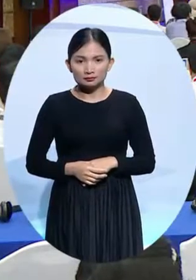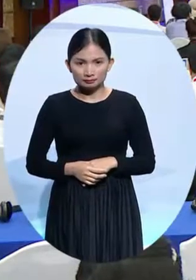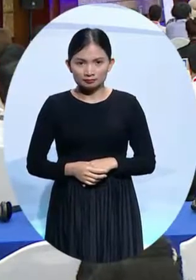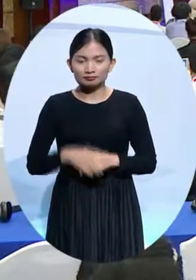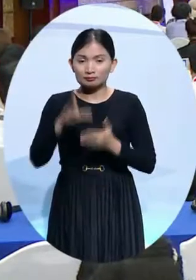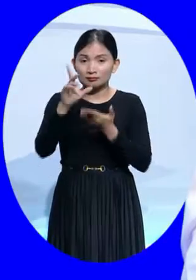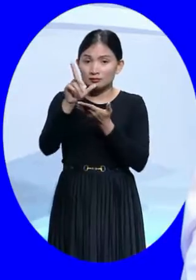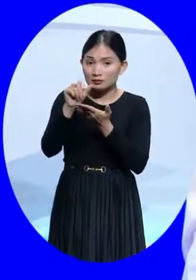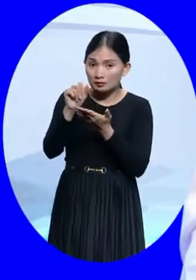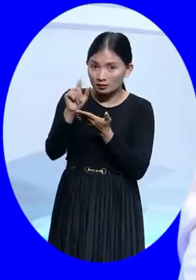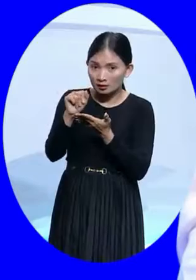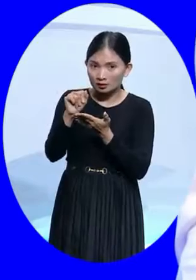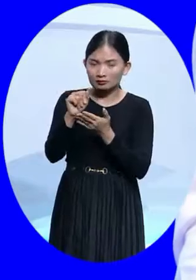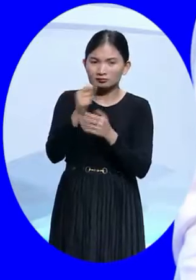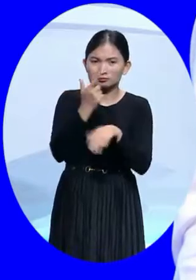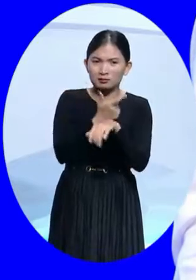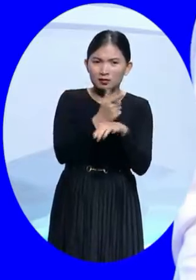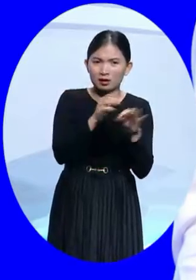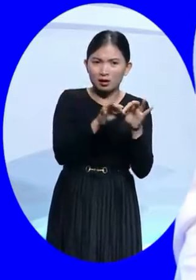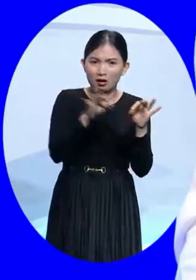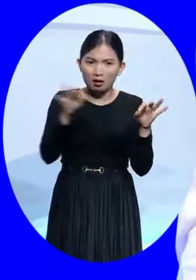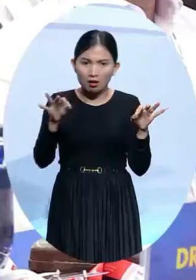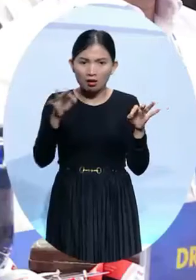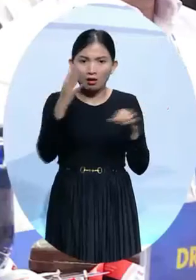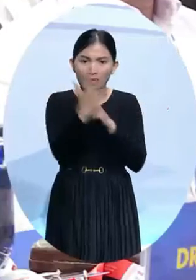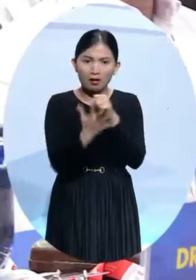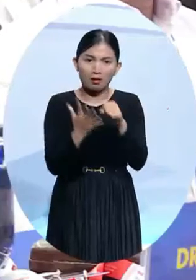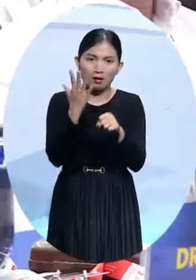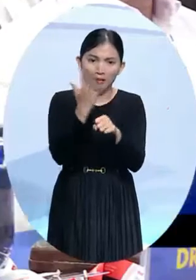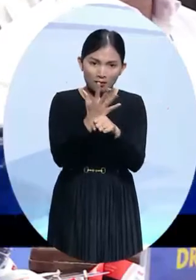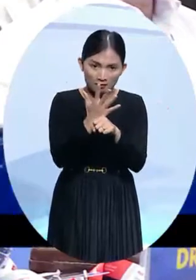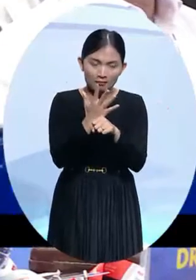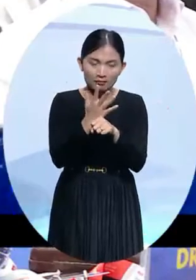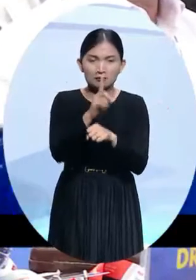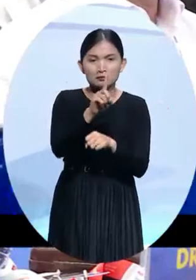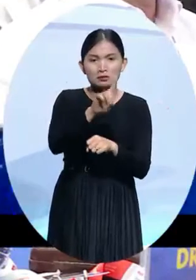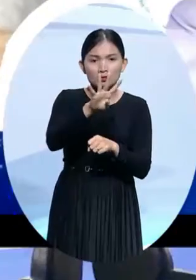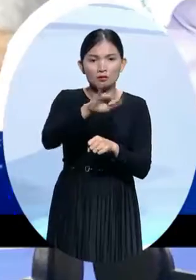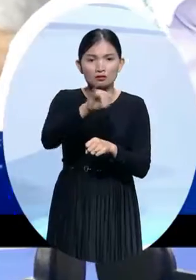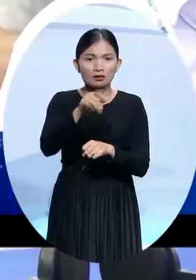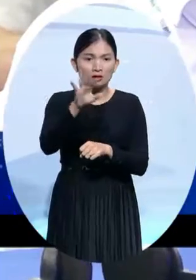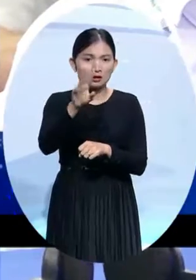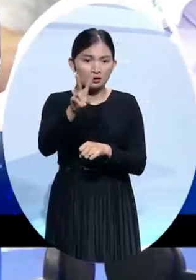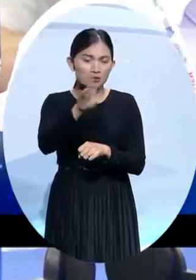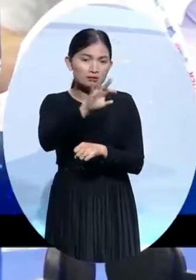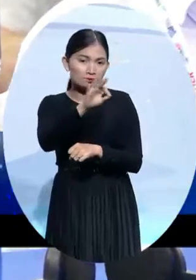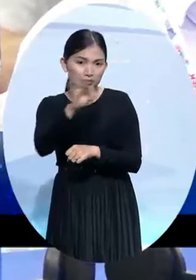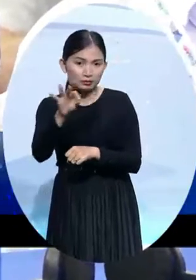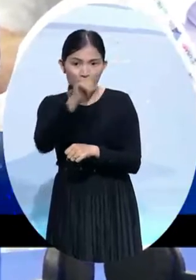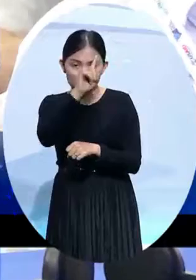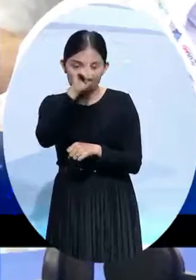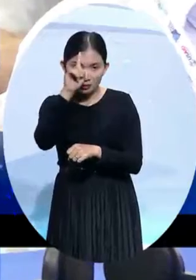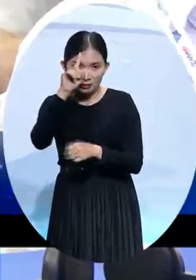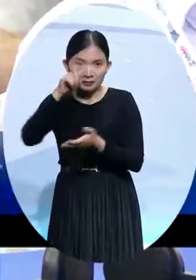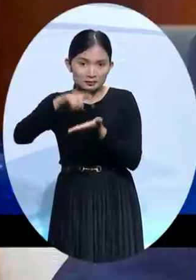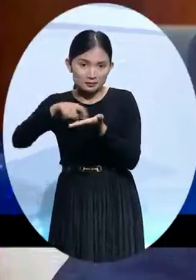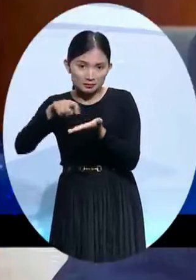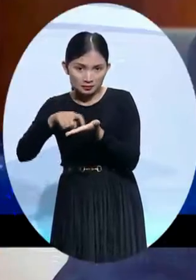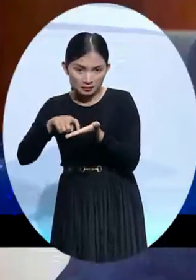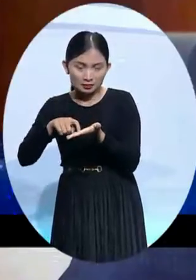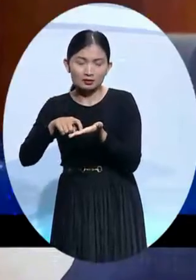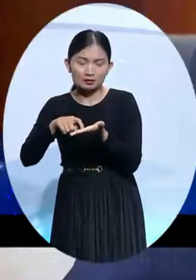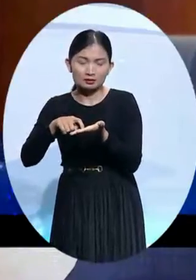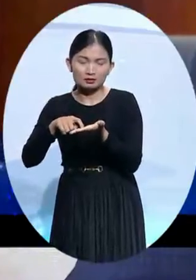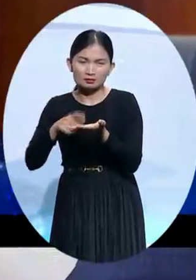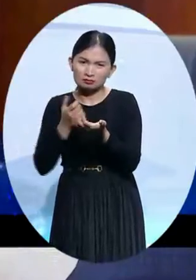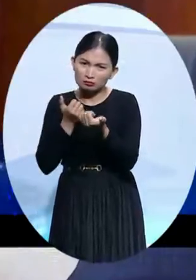Dự án kéo dài trong 5 năm với kinh phí 14,2 triệu đô la Mỹ do USAID tài trợ thông qua trường Đại học Indiana Hoa Kỳ thực hiện